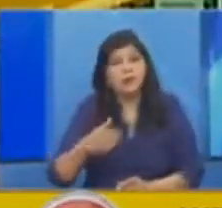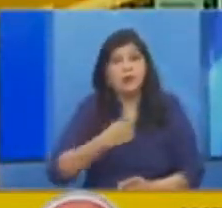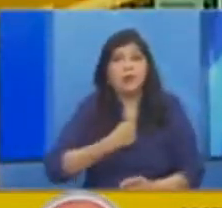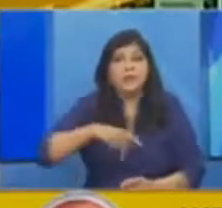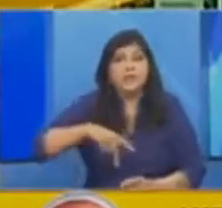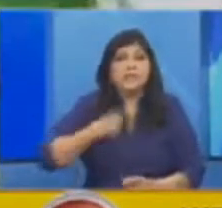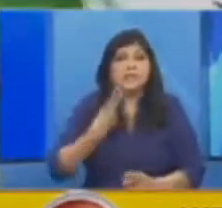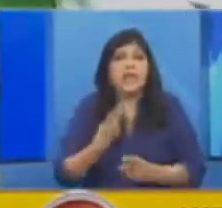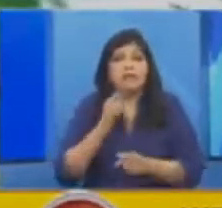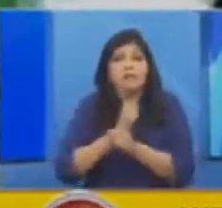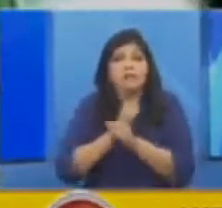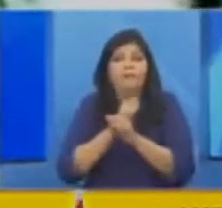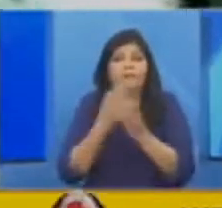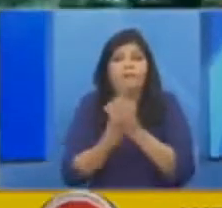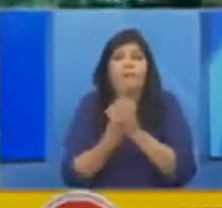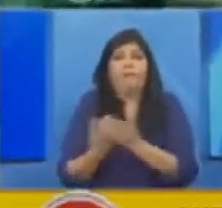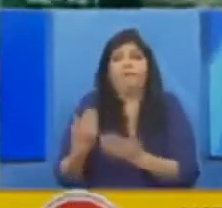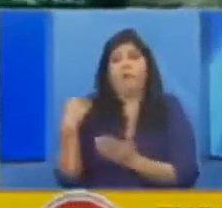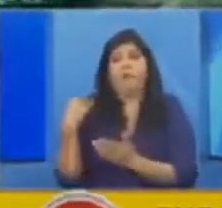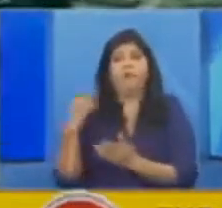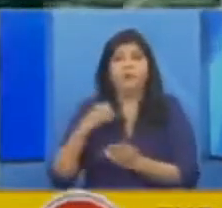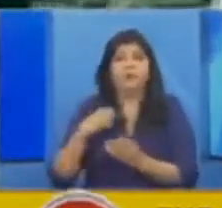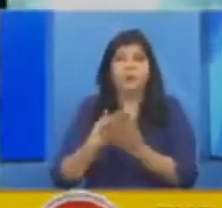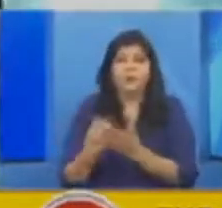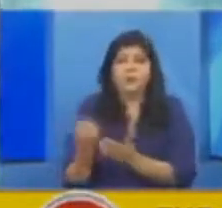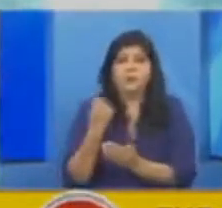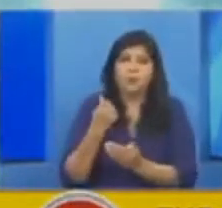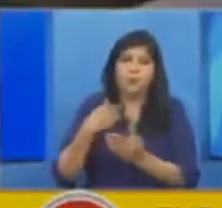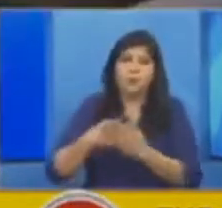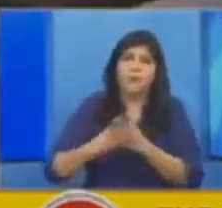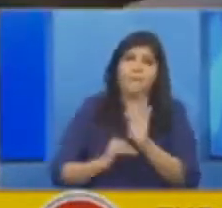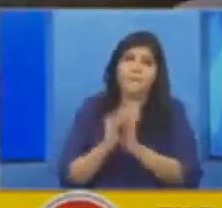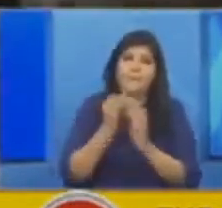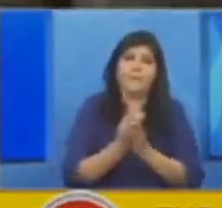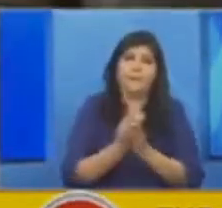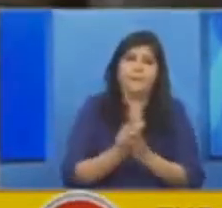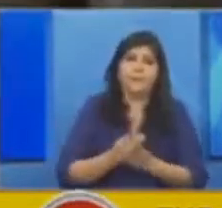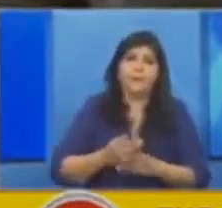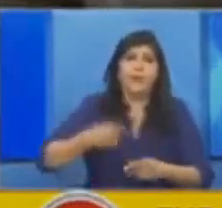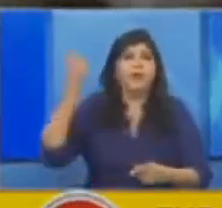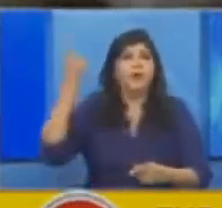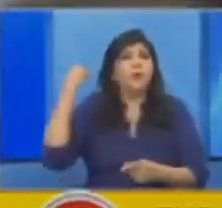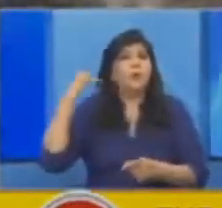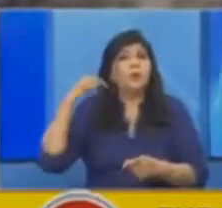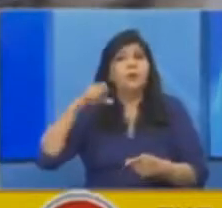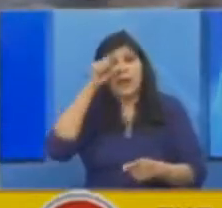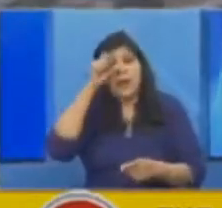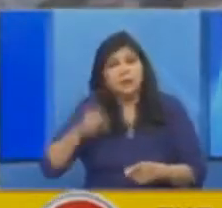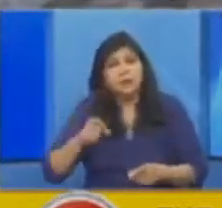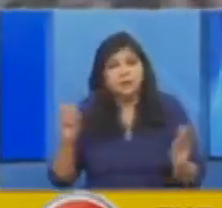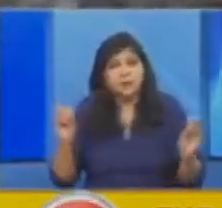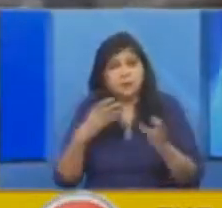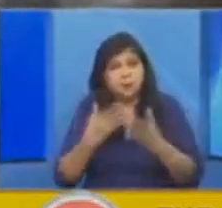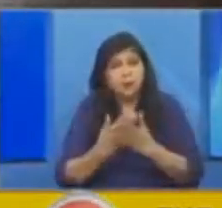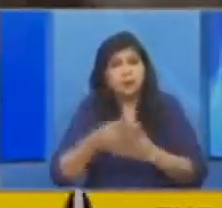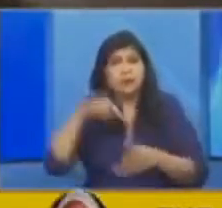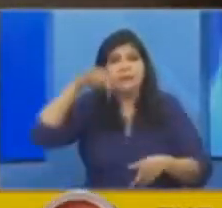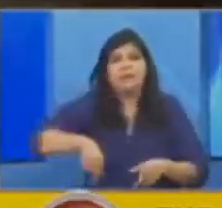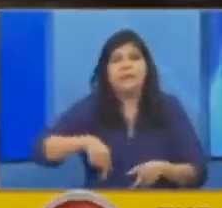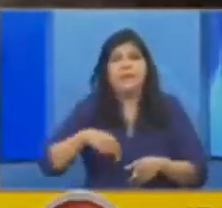निर्भर बनाना है असयोग आंदोलन के रूप में जो बीज बोया गया था उसे अब